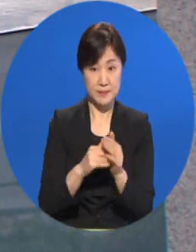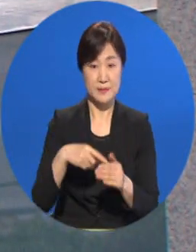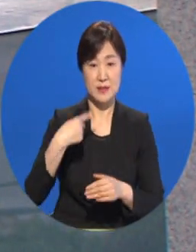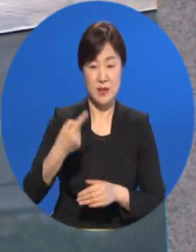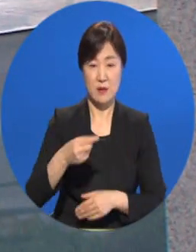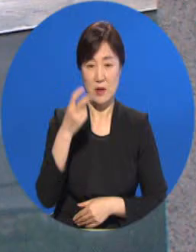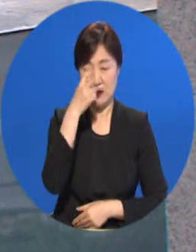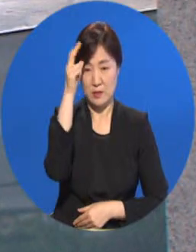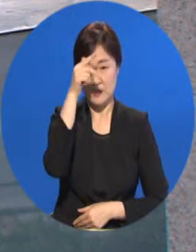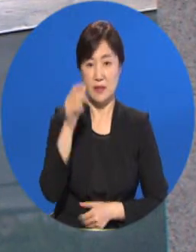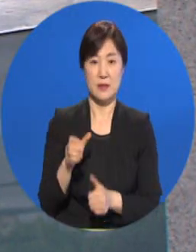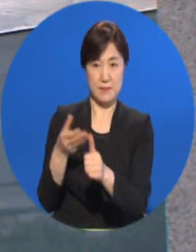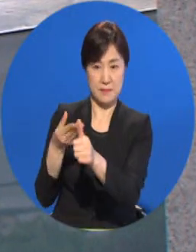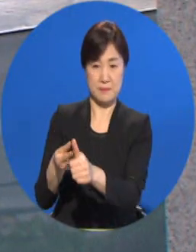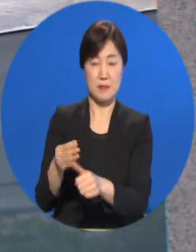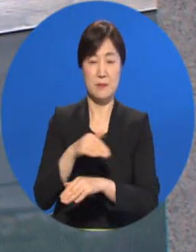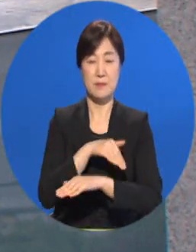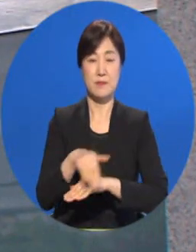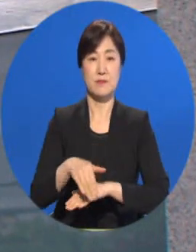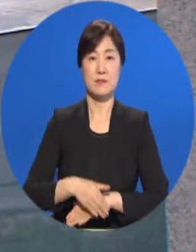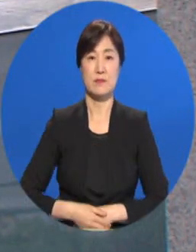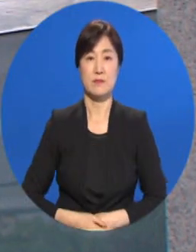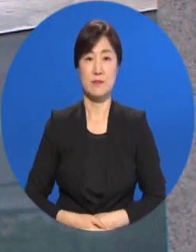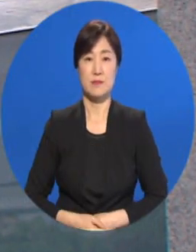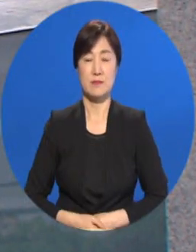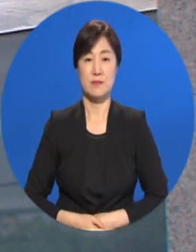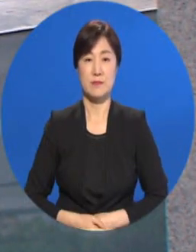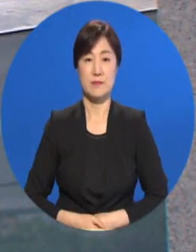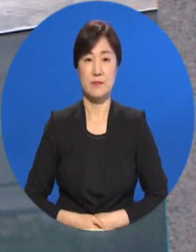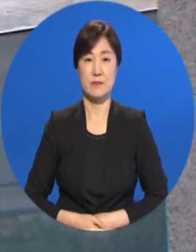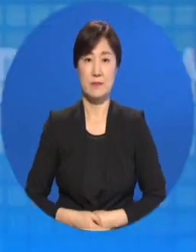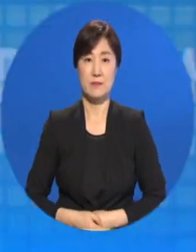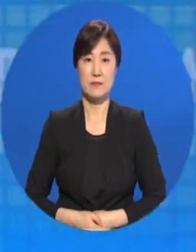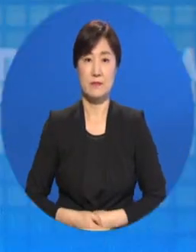검찰에 넘길 예정입니다. MBC 뉴스 강서영입니다.